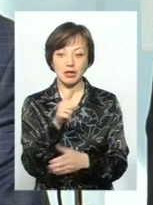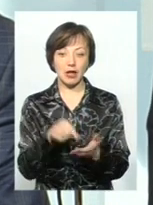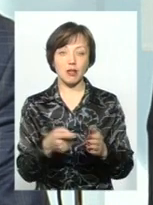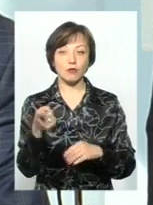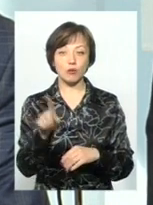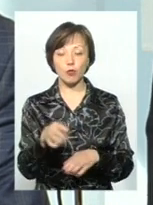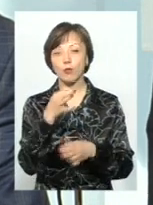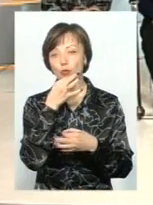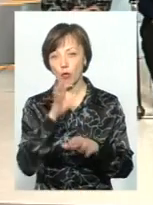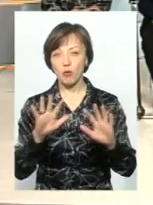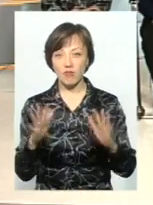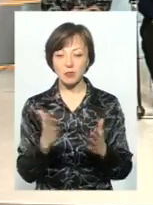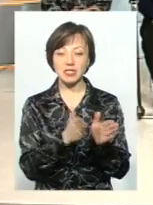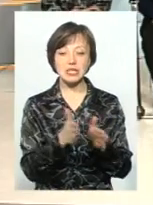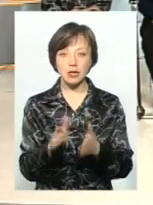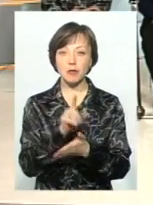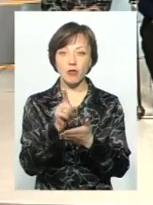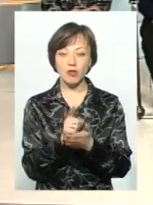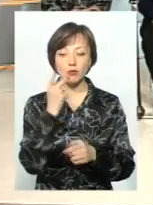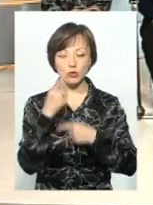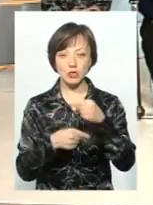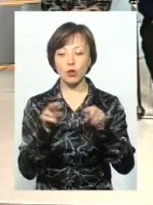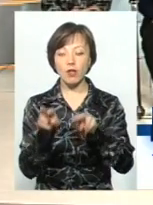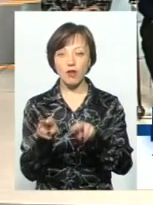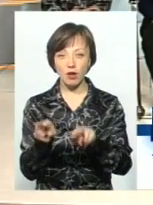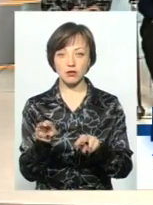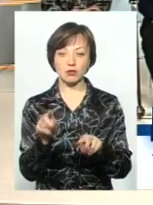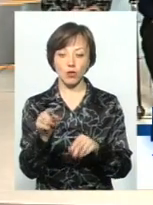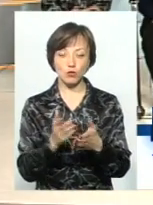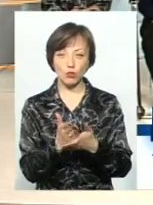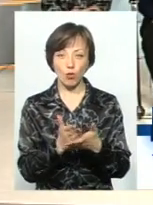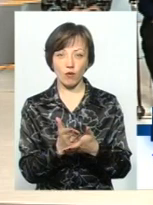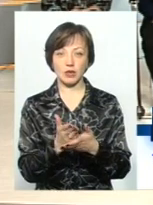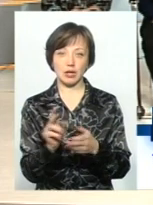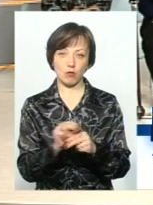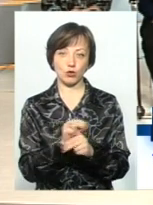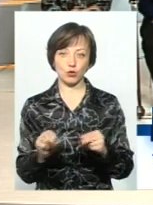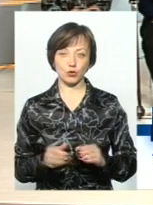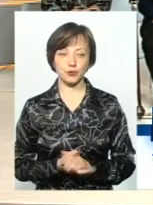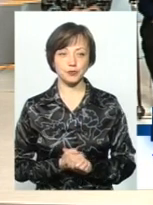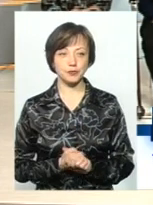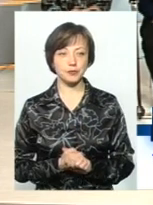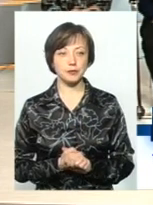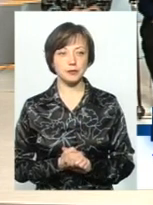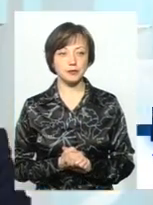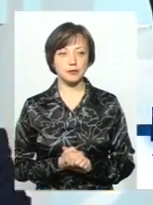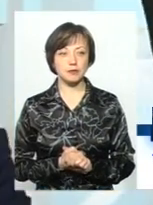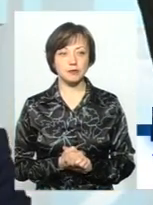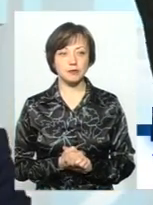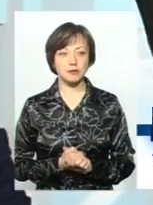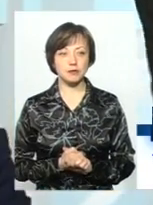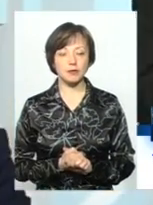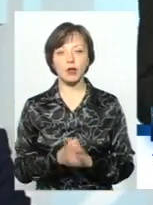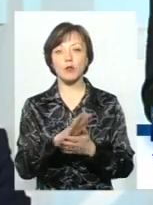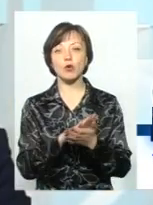що по-любому система повинна знаходитися під постійним наглядом, постійним обслуговуванням і ремонтом. Пане Віталію, продовження